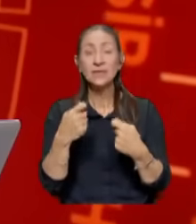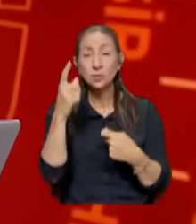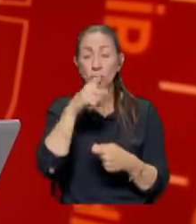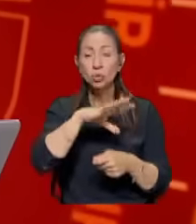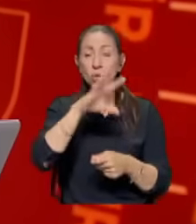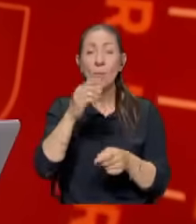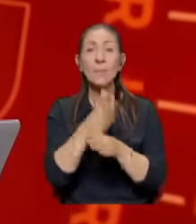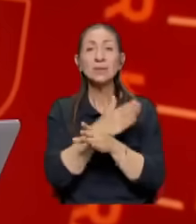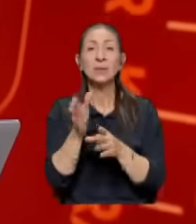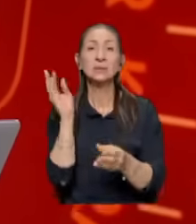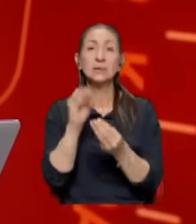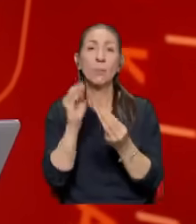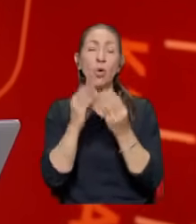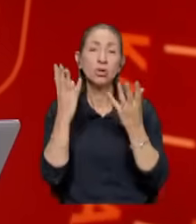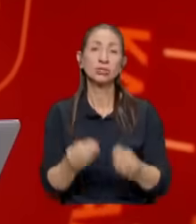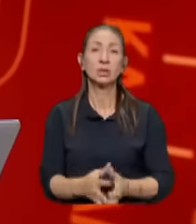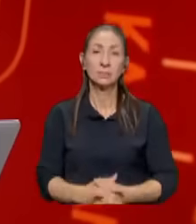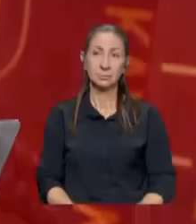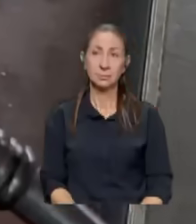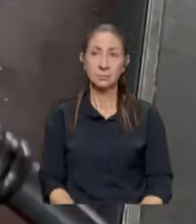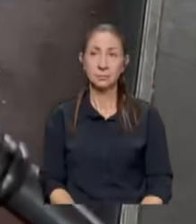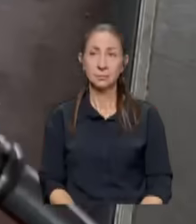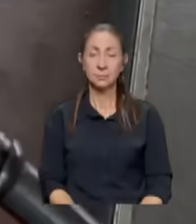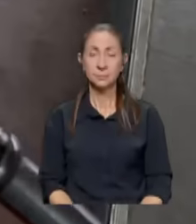tüm ürünlerin fiyatına yansıyacak.